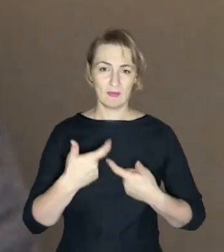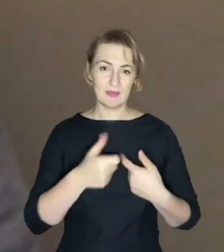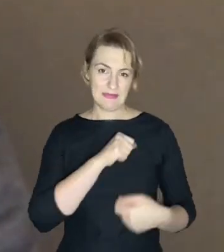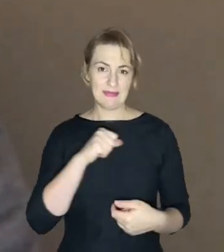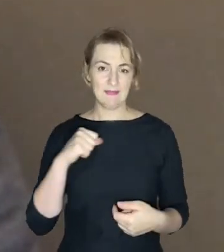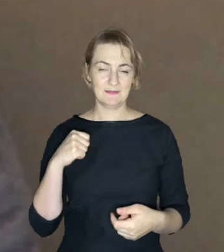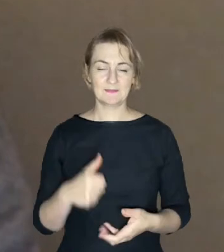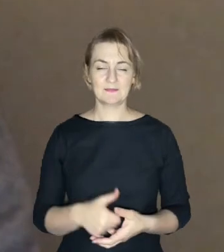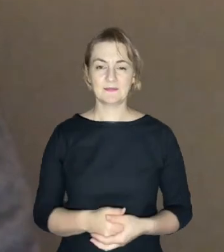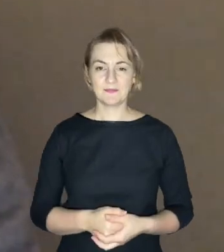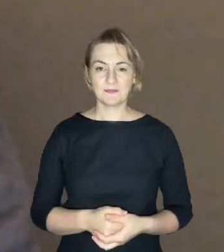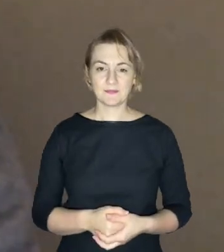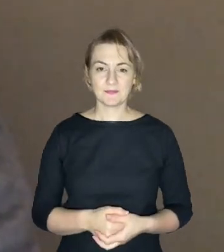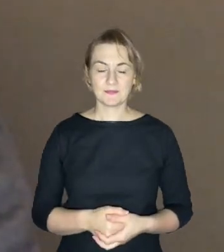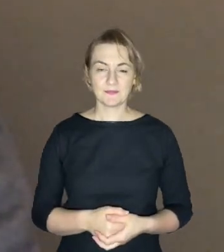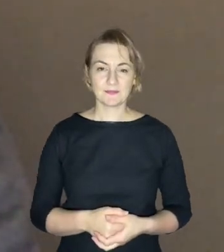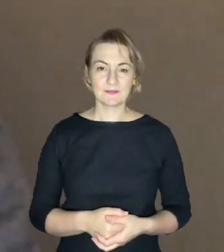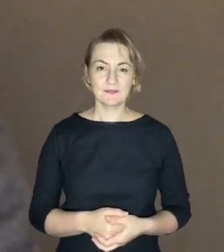poddanym.